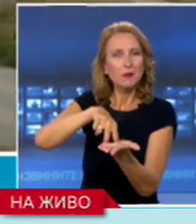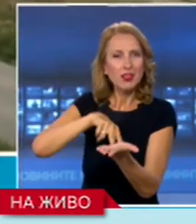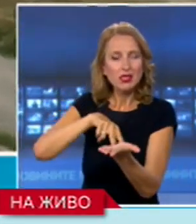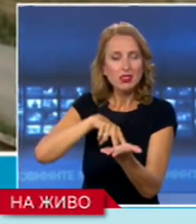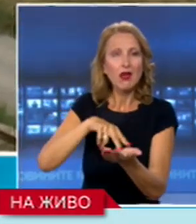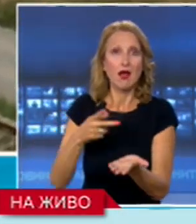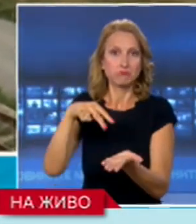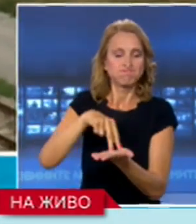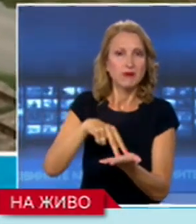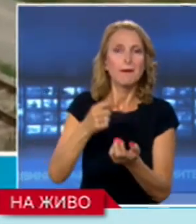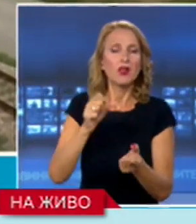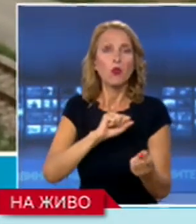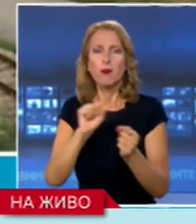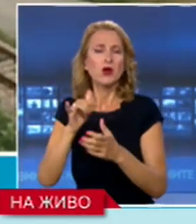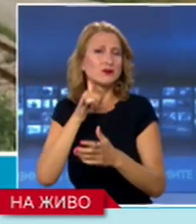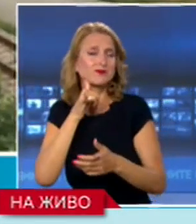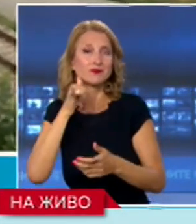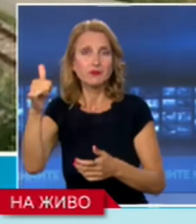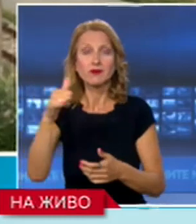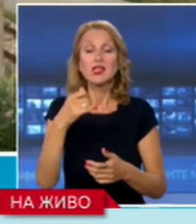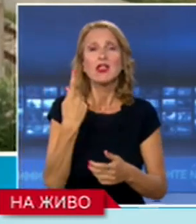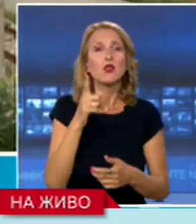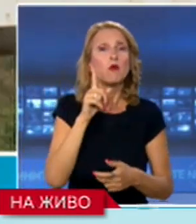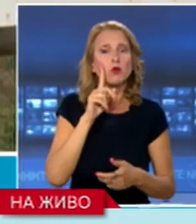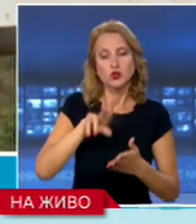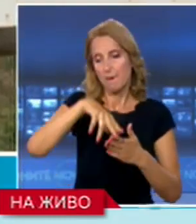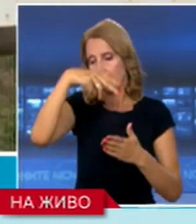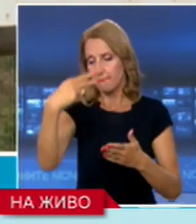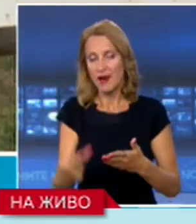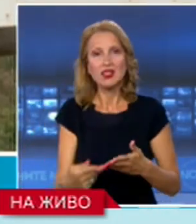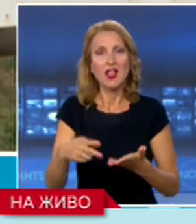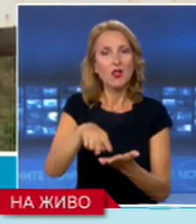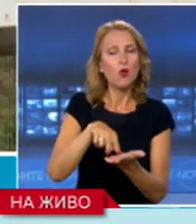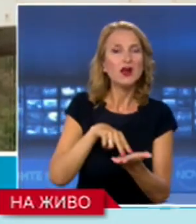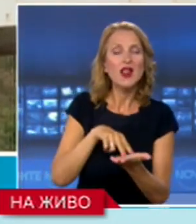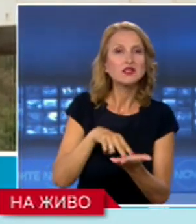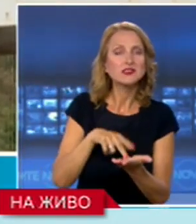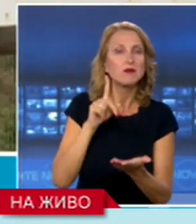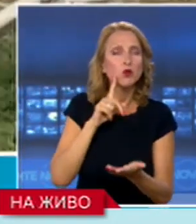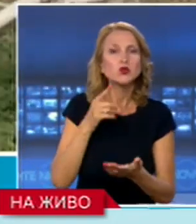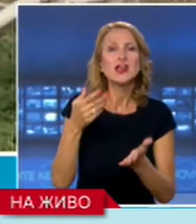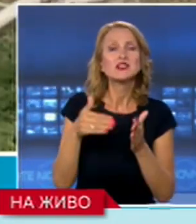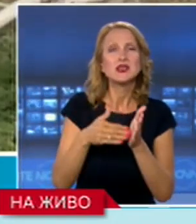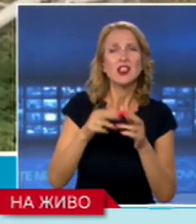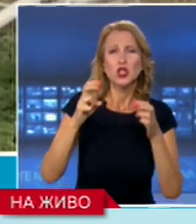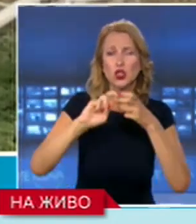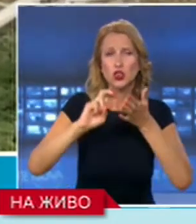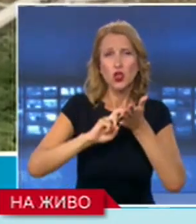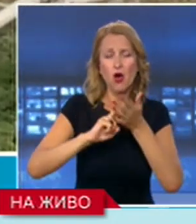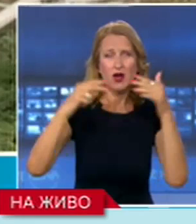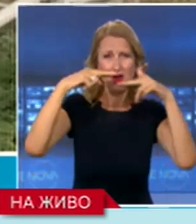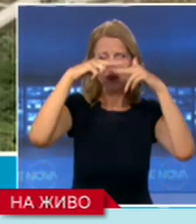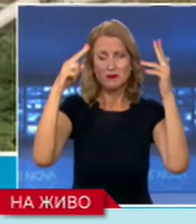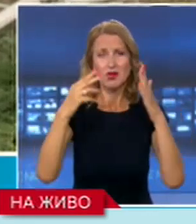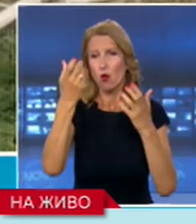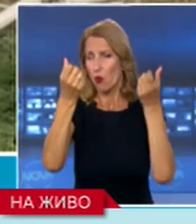телефон 112 е подаден сигнал за паднало върху релсите момче. То е било ударено от ток с високо напрежение и за съжаление